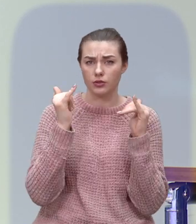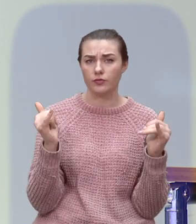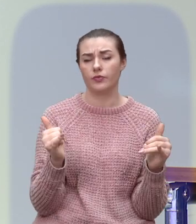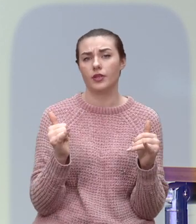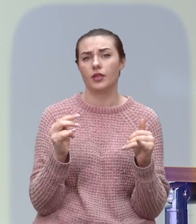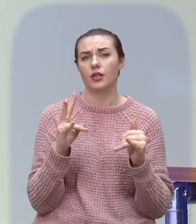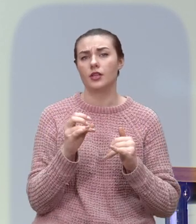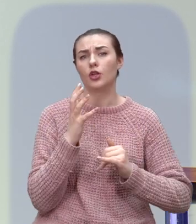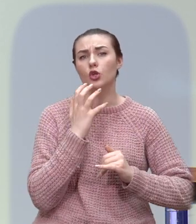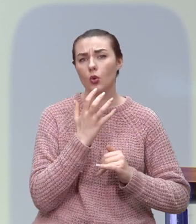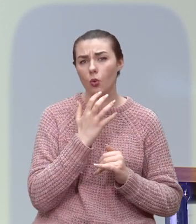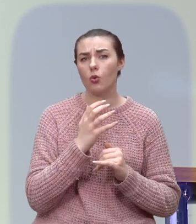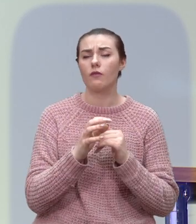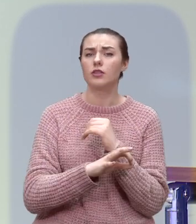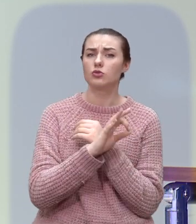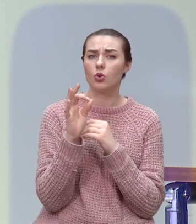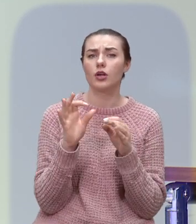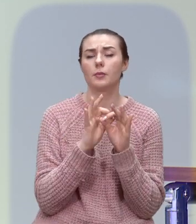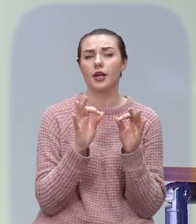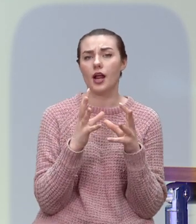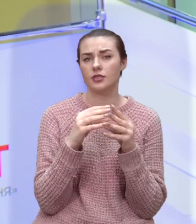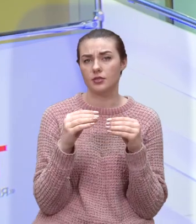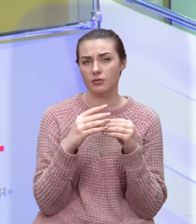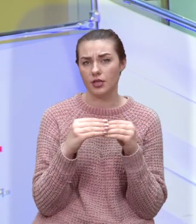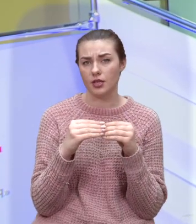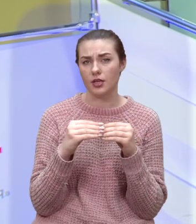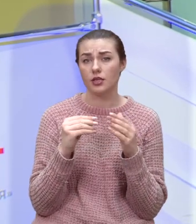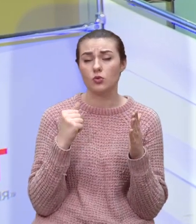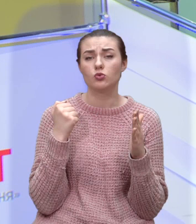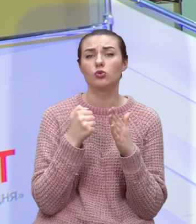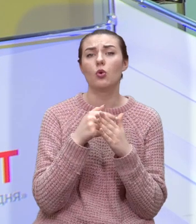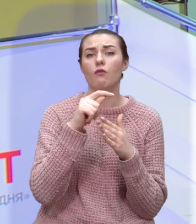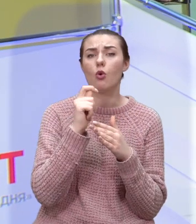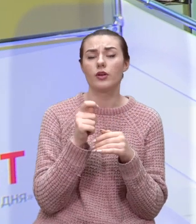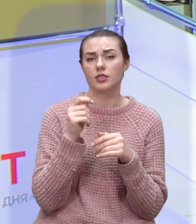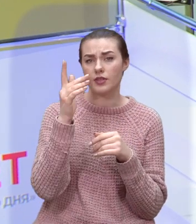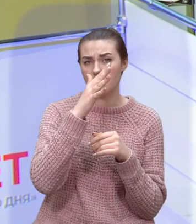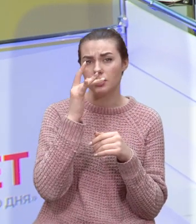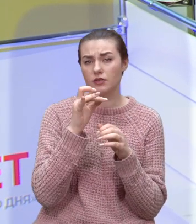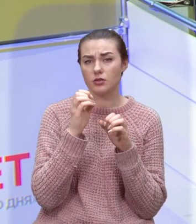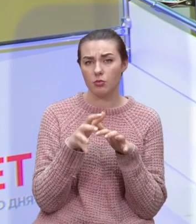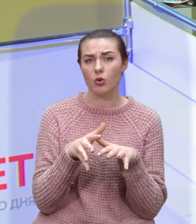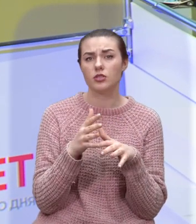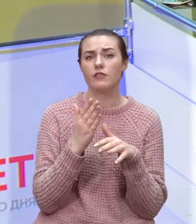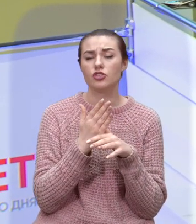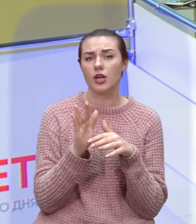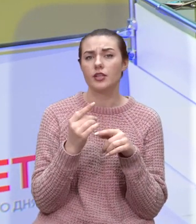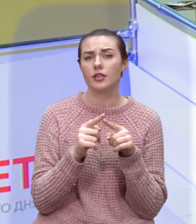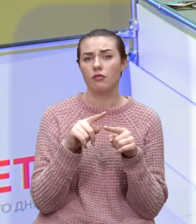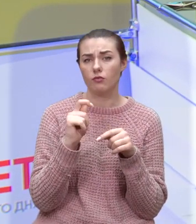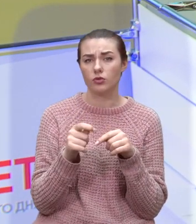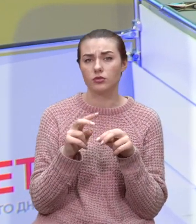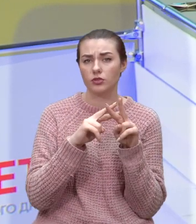простершись на юг на восток и к прекрасной земле дотянулся он даже до воинства небесного и сбросив часть этого